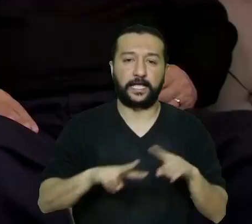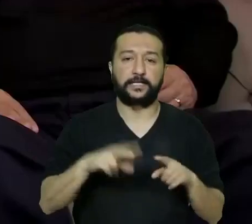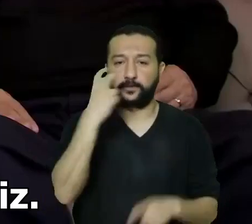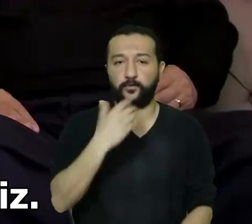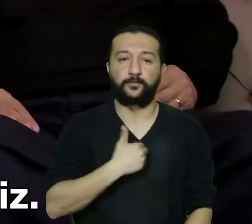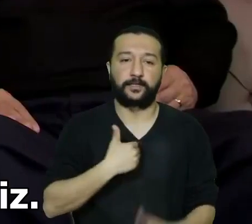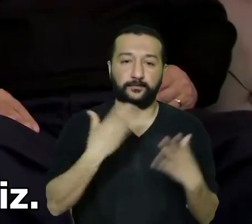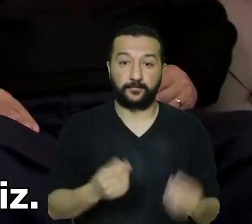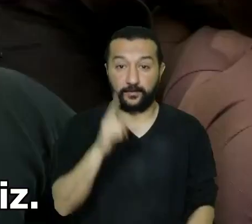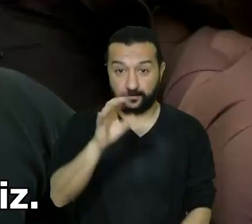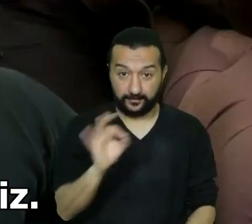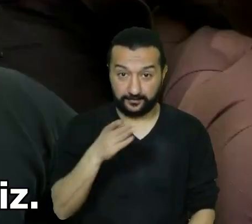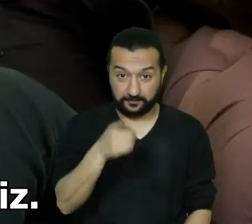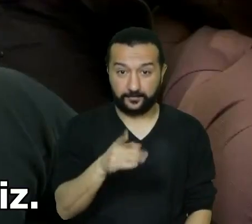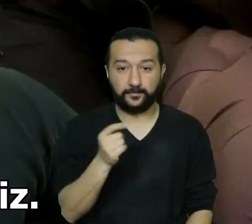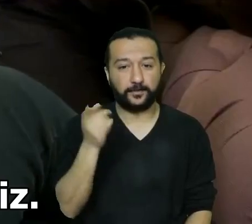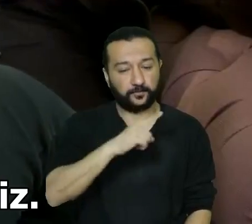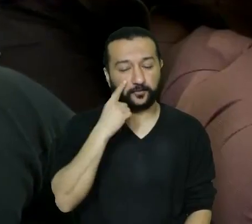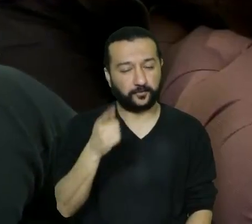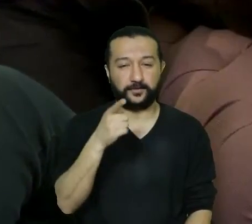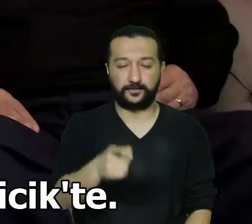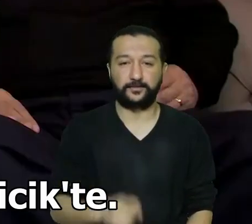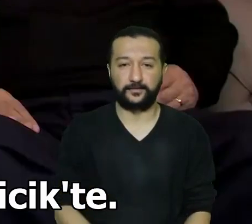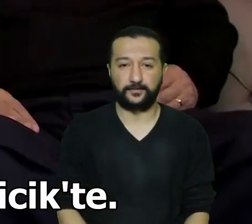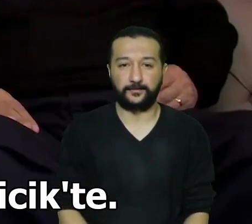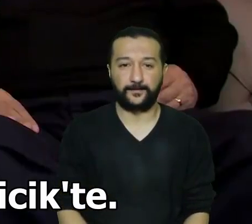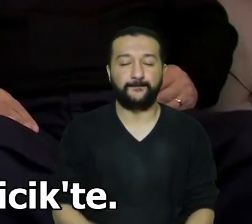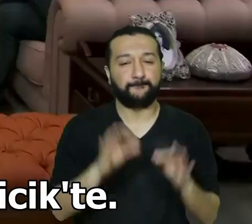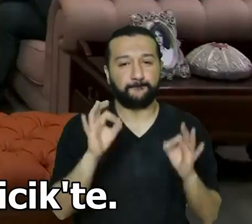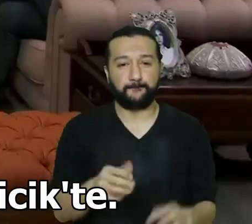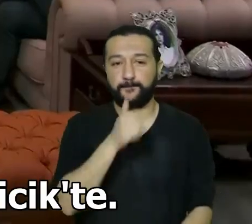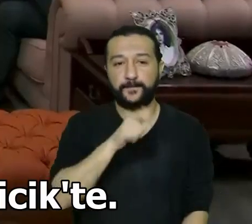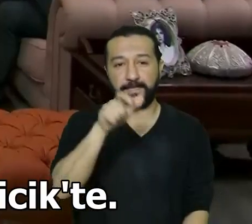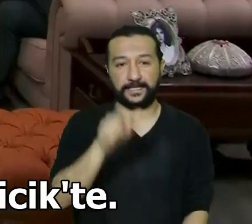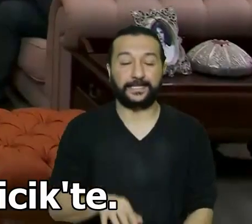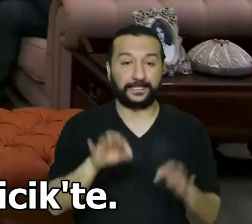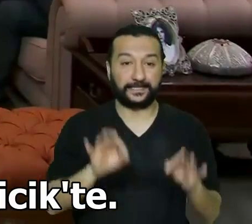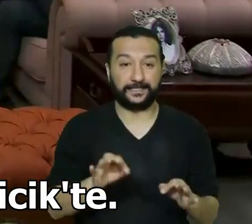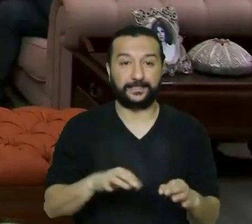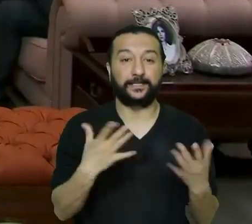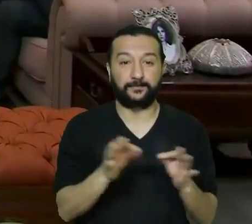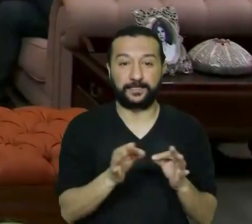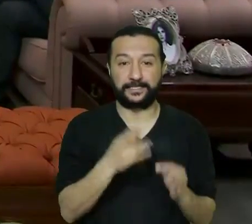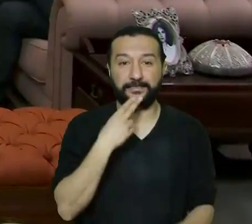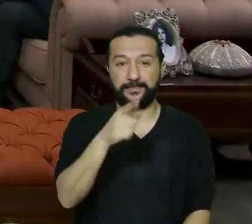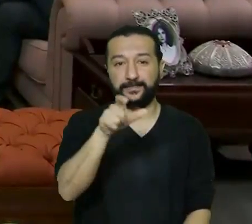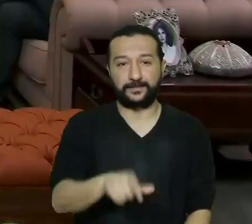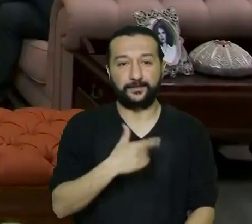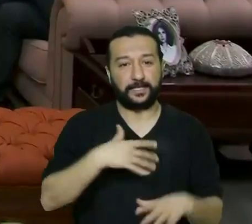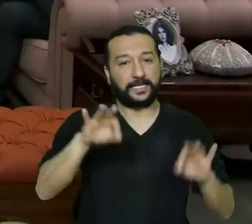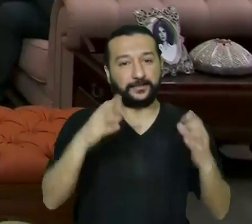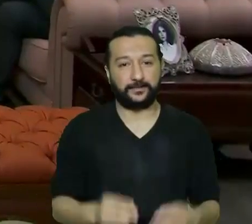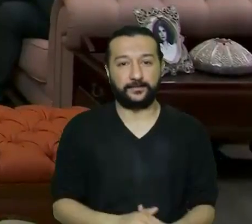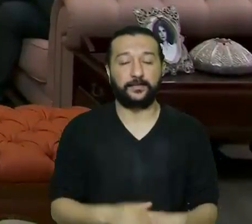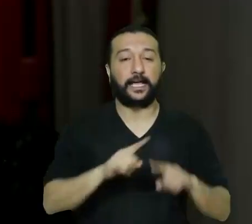benim. Hadi ya. Evet, birazdan göreceksiniz. Evet efendim, sıra Biricik'te.